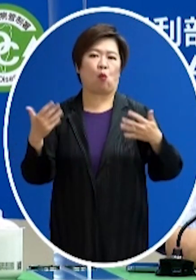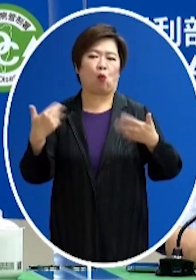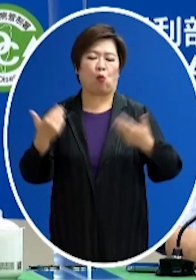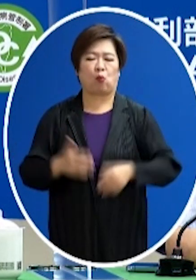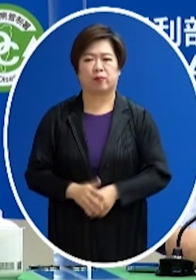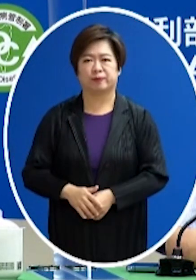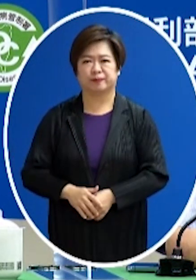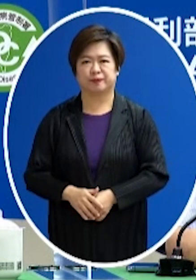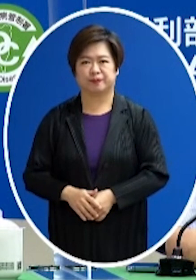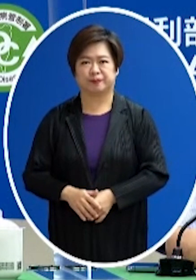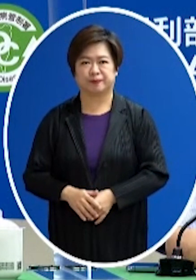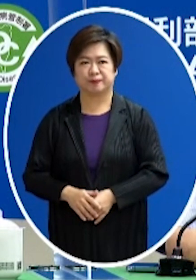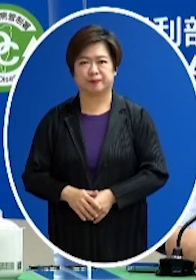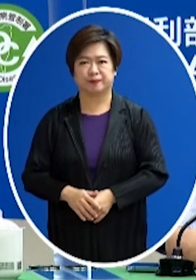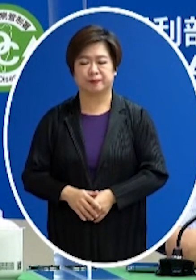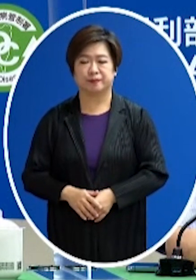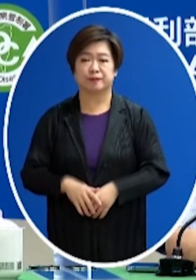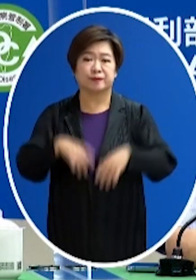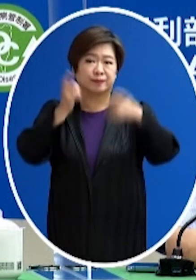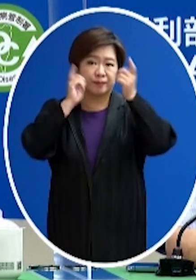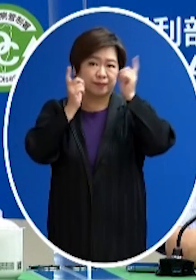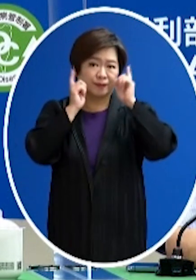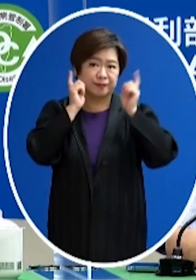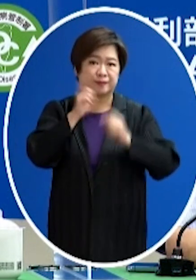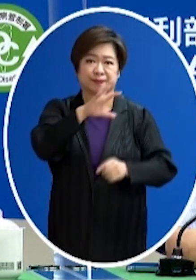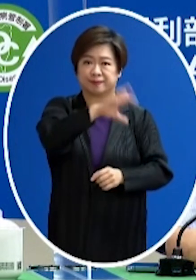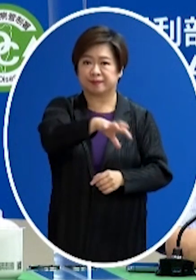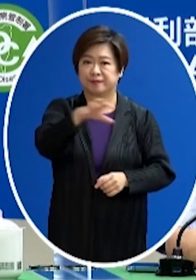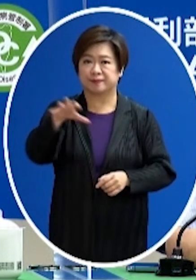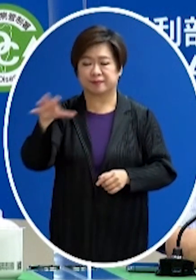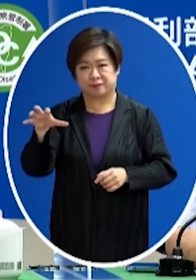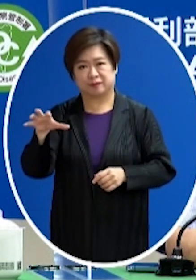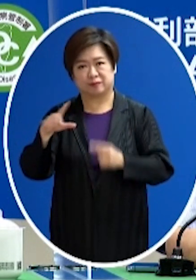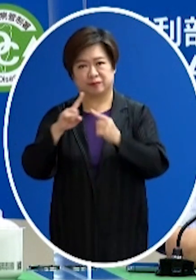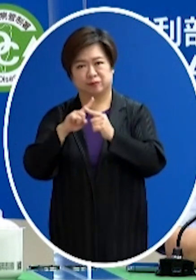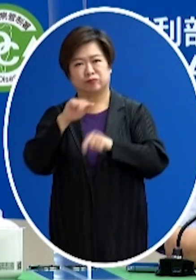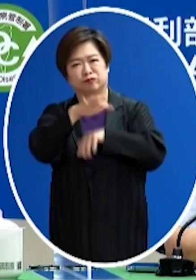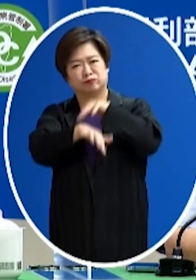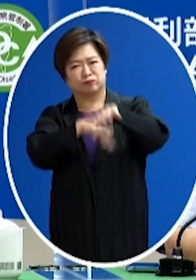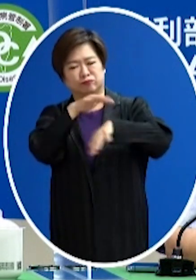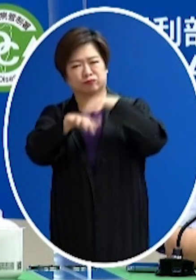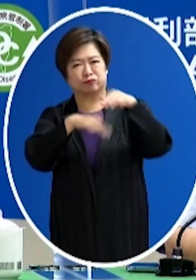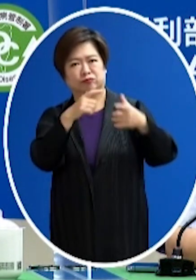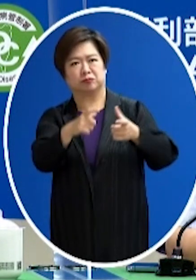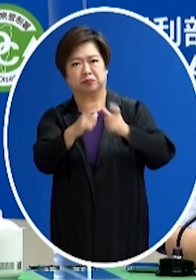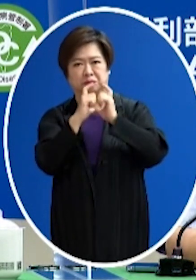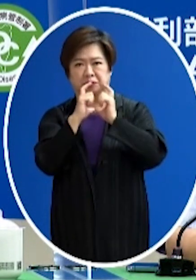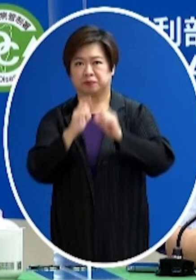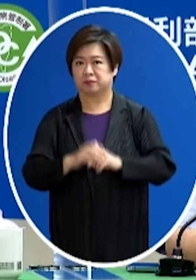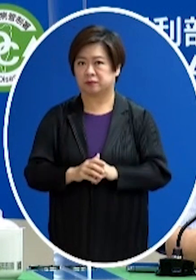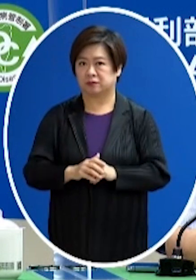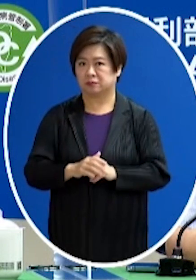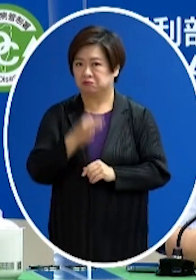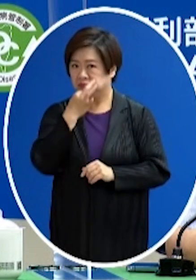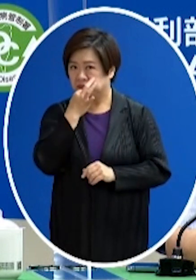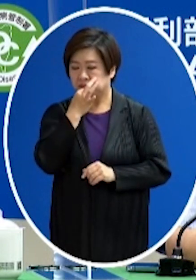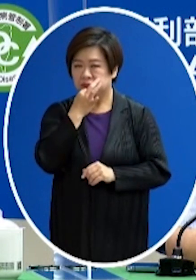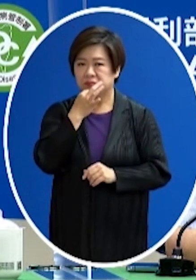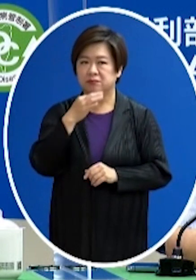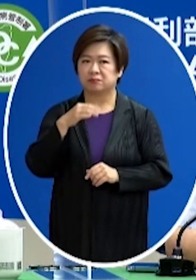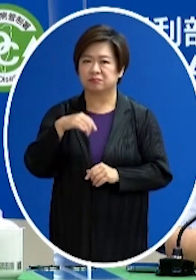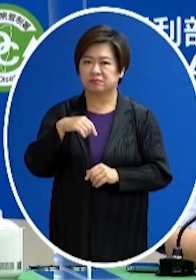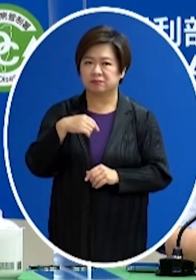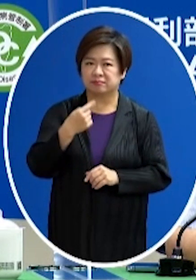的游乐的点也比较有一点在复苏的情况。那顾虑到这段时间还有一